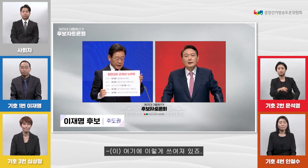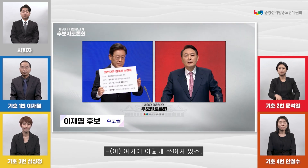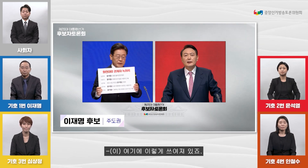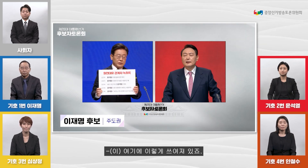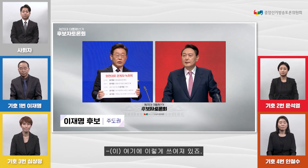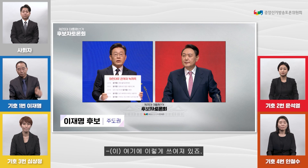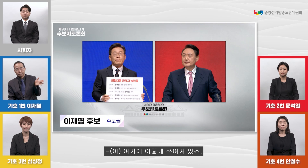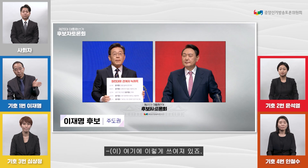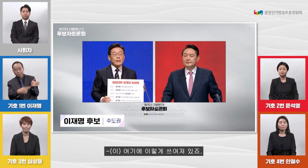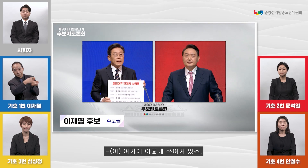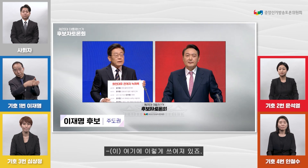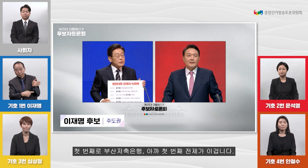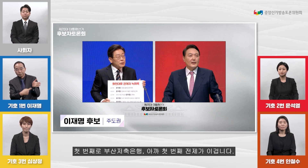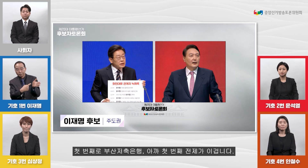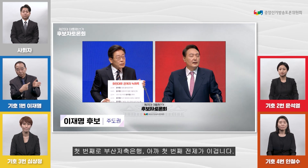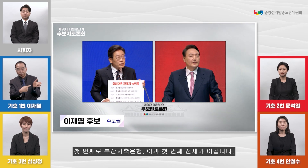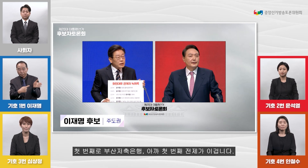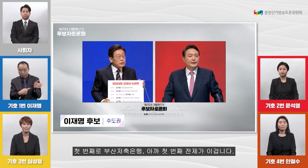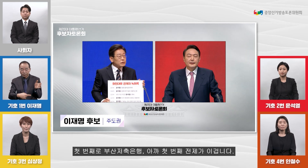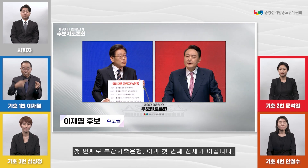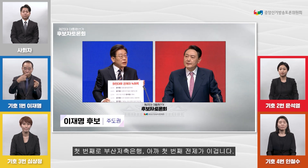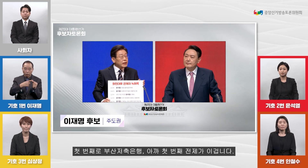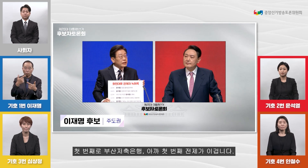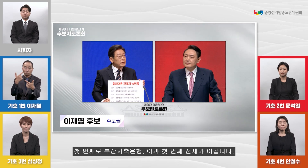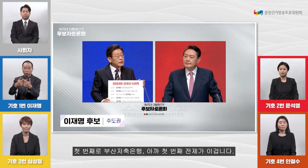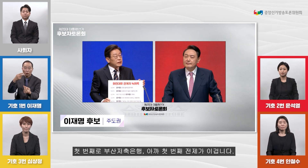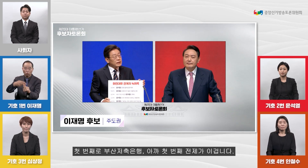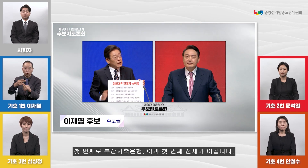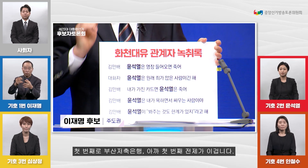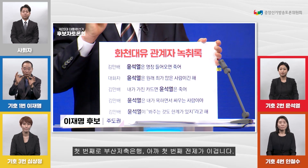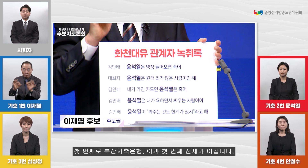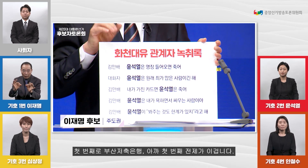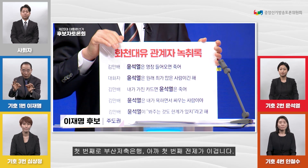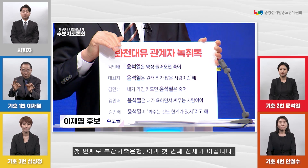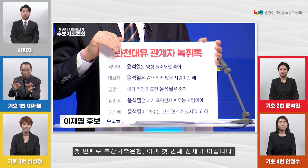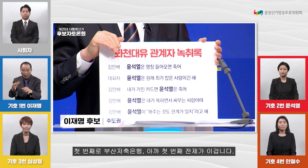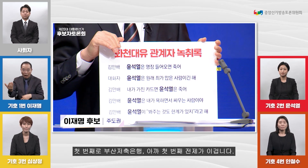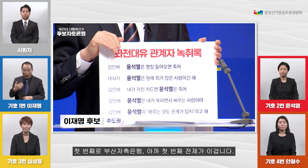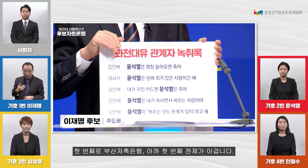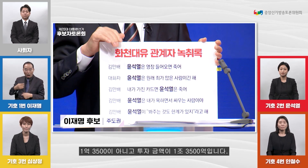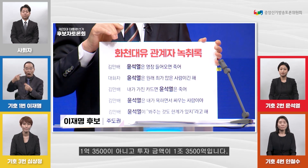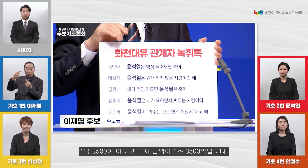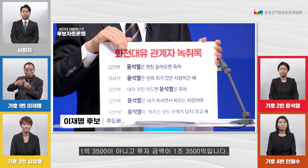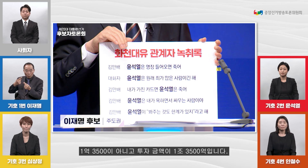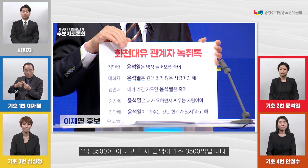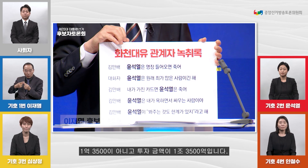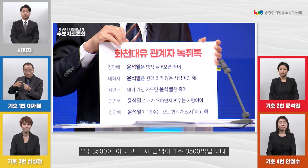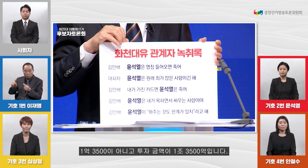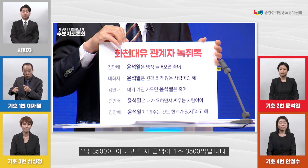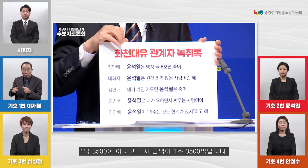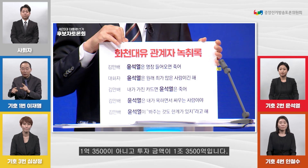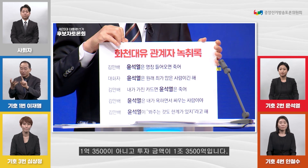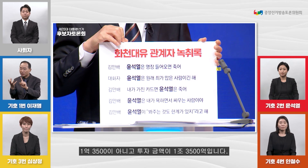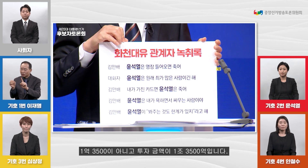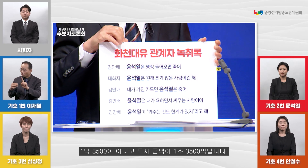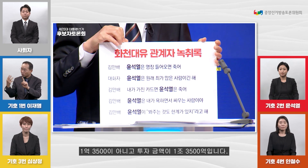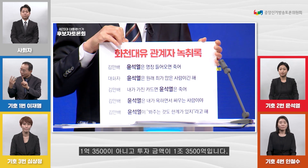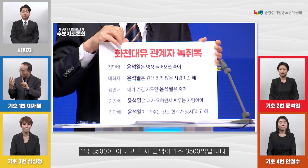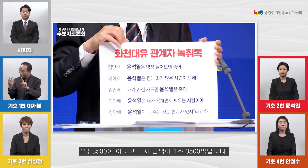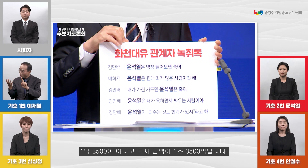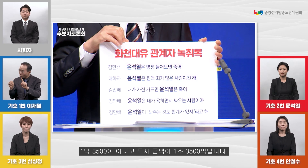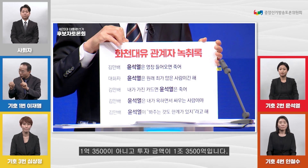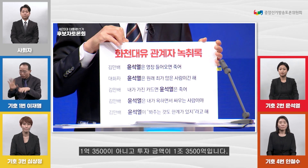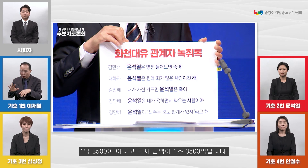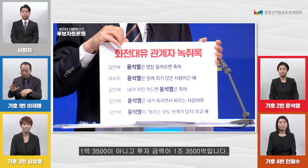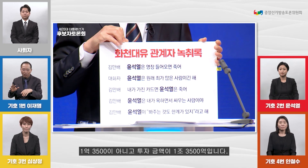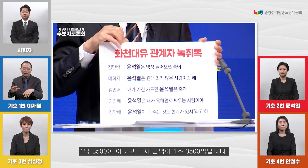여기 이렇게 써져 있죠. 첫 번째로 부산저축은행 아까 첫 번째 전제가 그겁니다. 1억 3억 5천이 아니고 투자 금액이